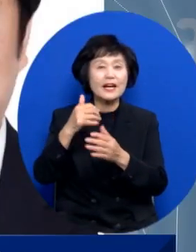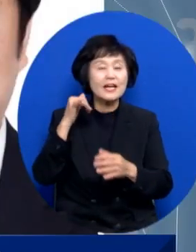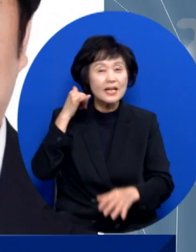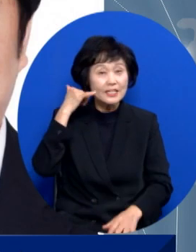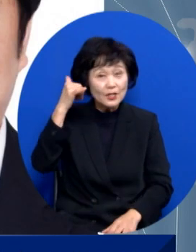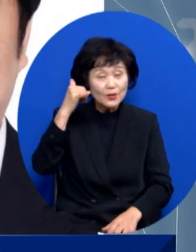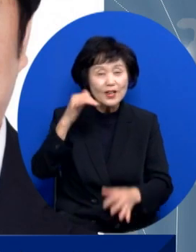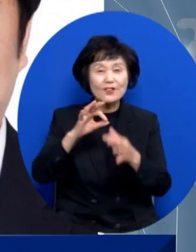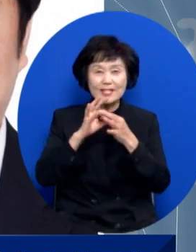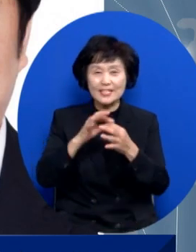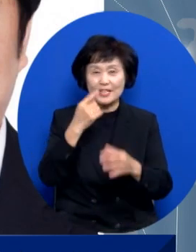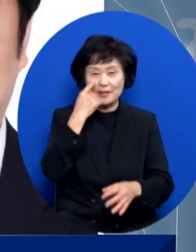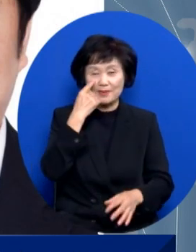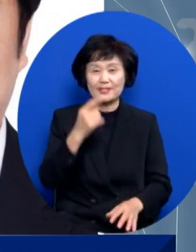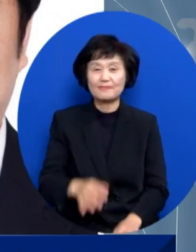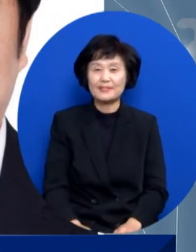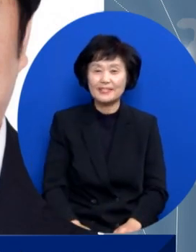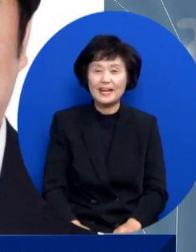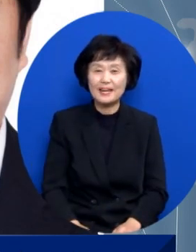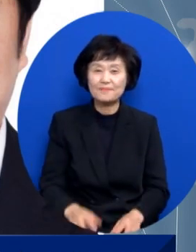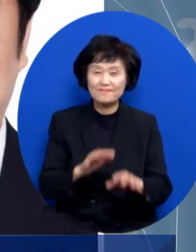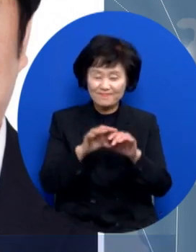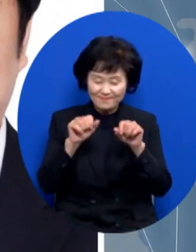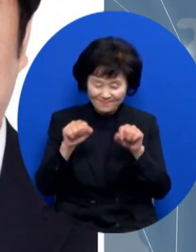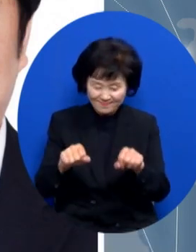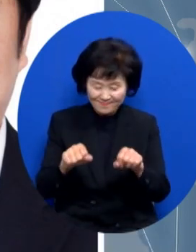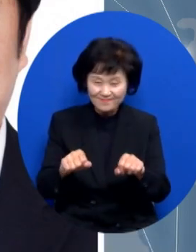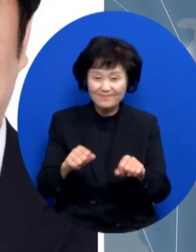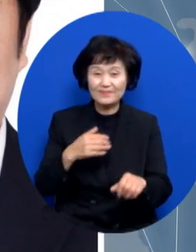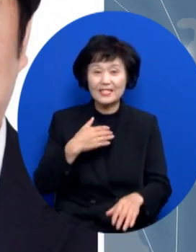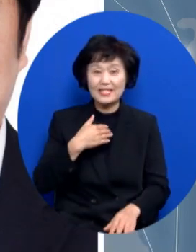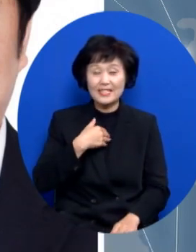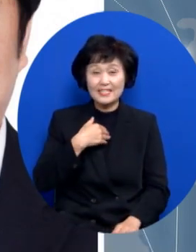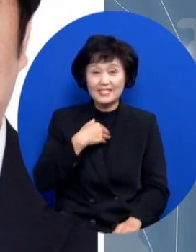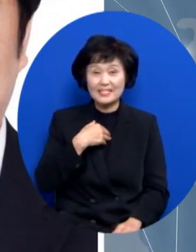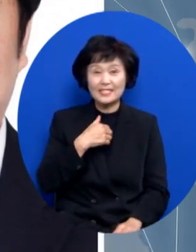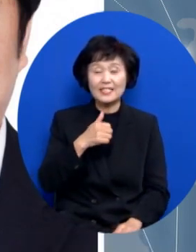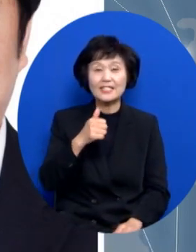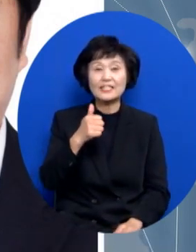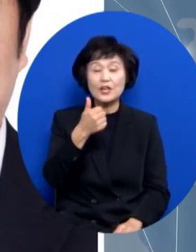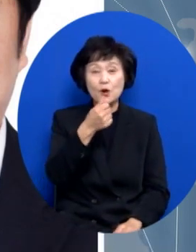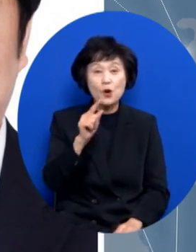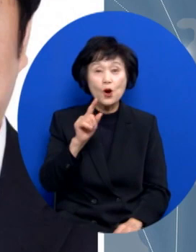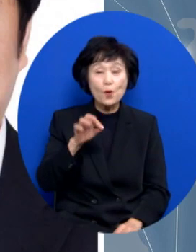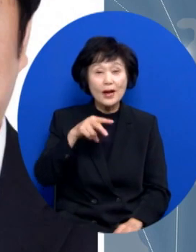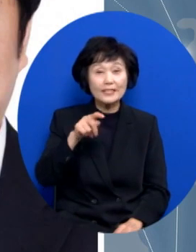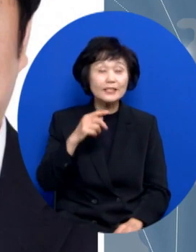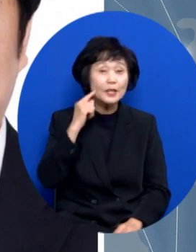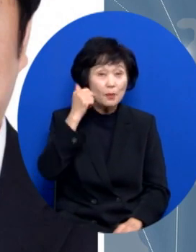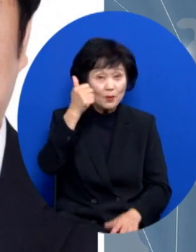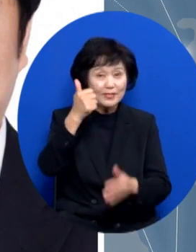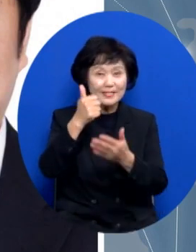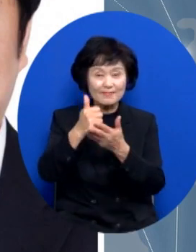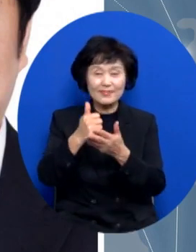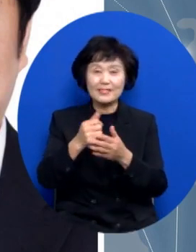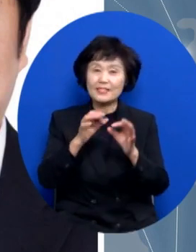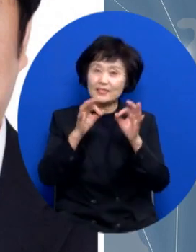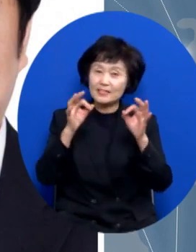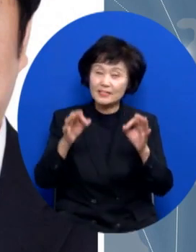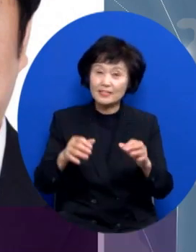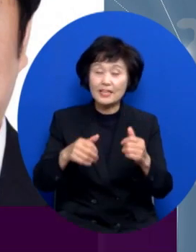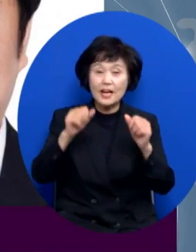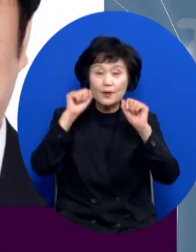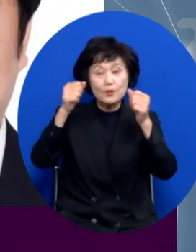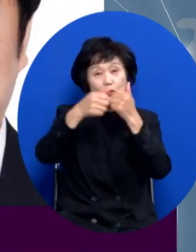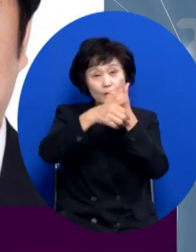나와 계십니까 안녕하세요 저는 황성태 목사입니다 목사님 그동안 스포츠